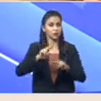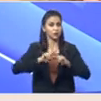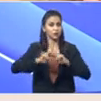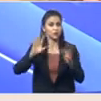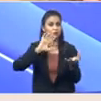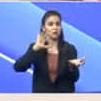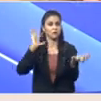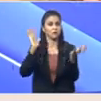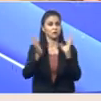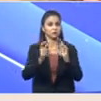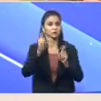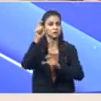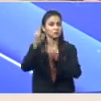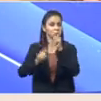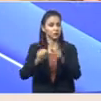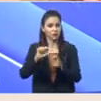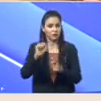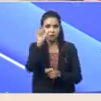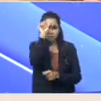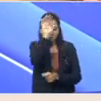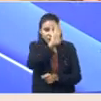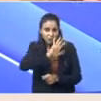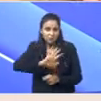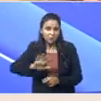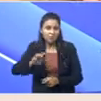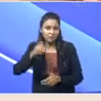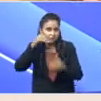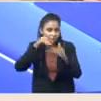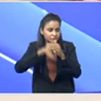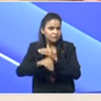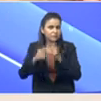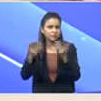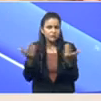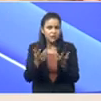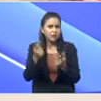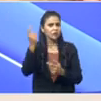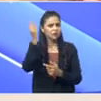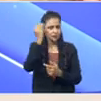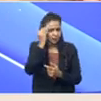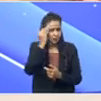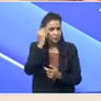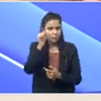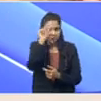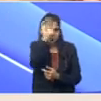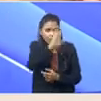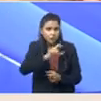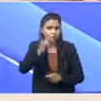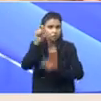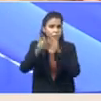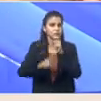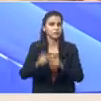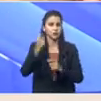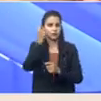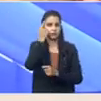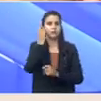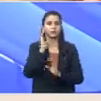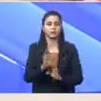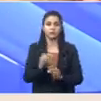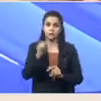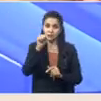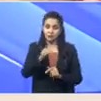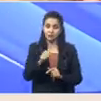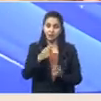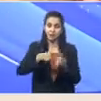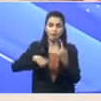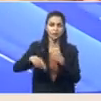लोग भारत को जानना चाहते हैं, भारत के लोगों को जानना चाहते हैं। इसलिए आप